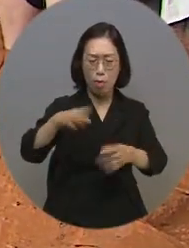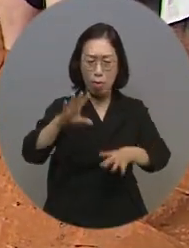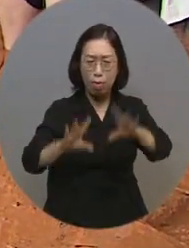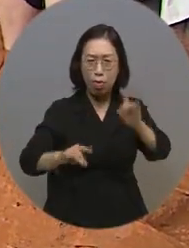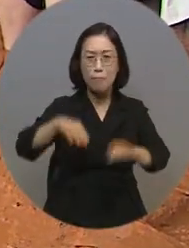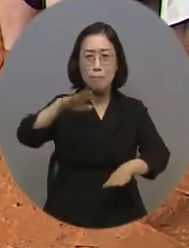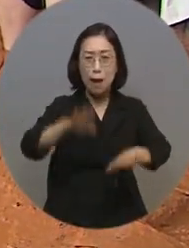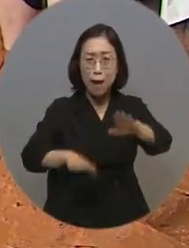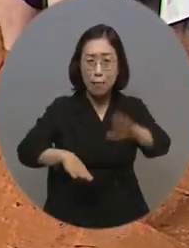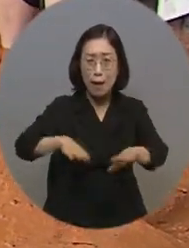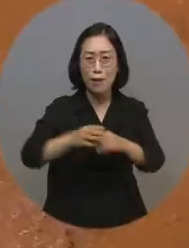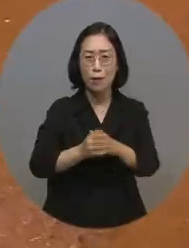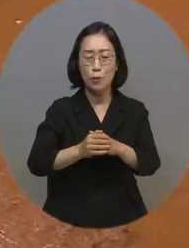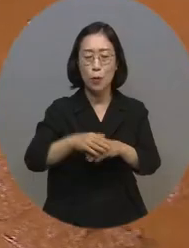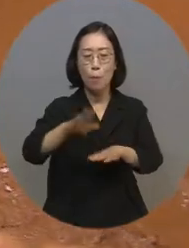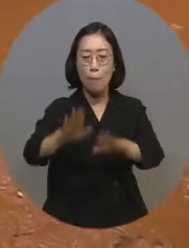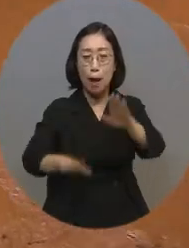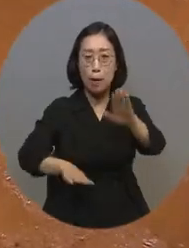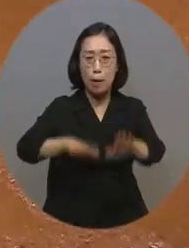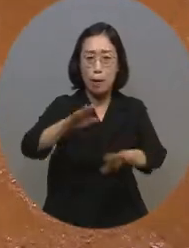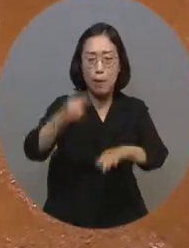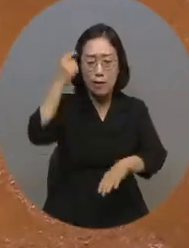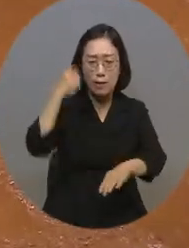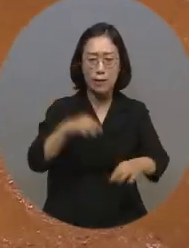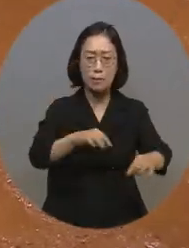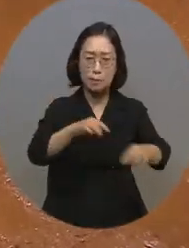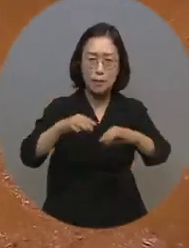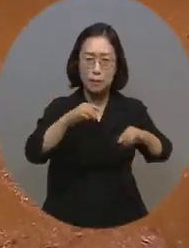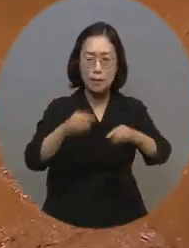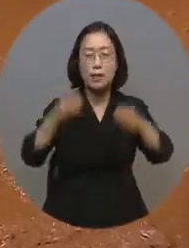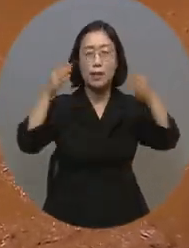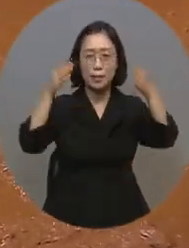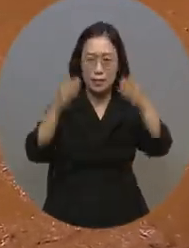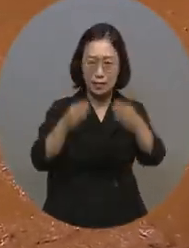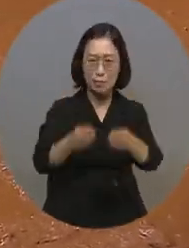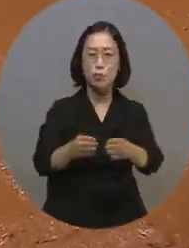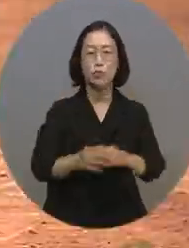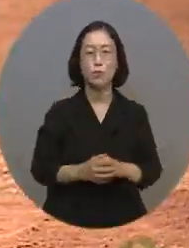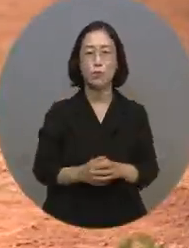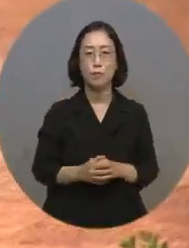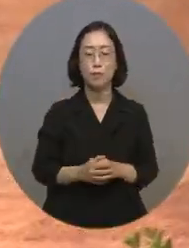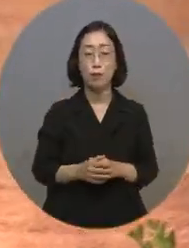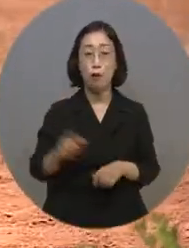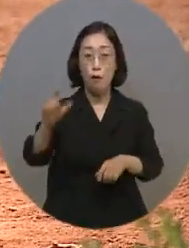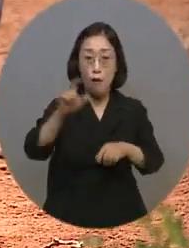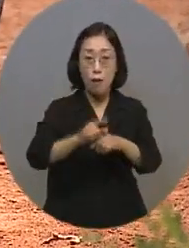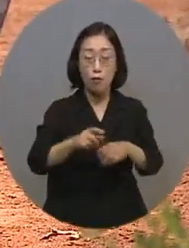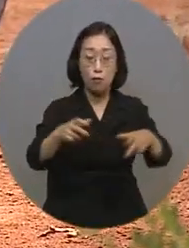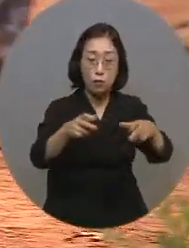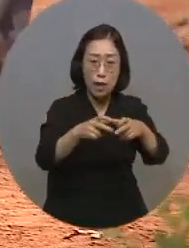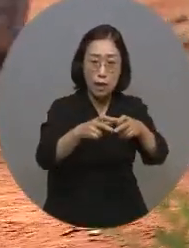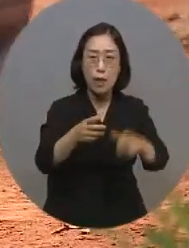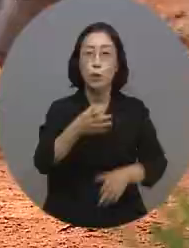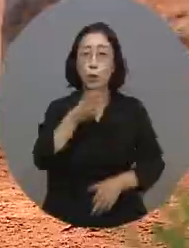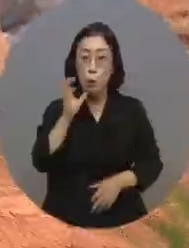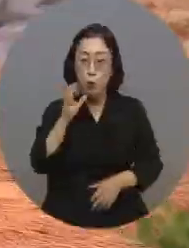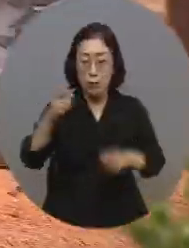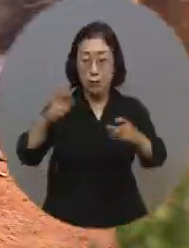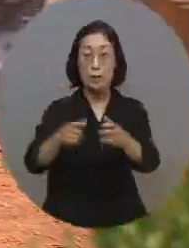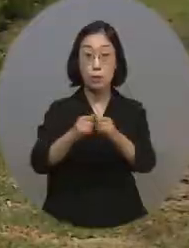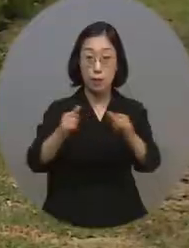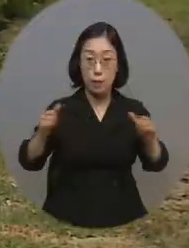맨발로 걸어보며 발끝에 느껴지는 감각에 집중해봅니다. 아울러 장애인, 노인 등 지역